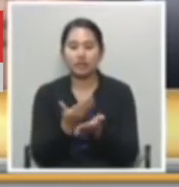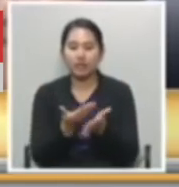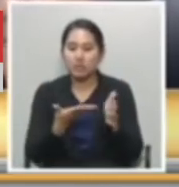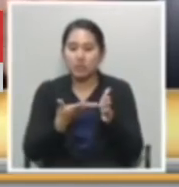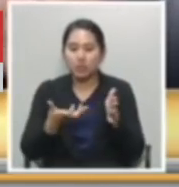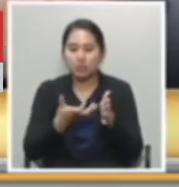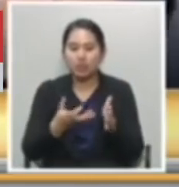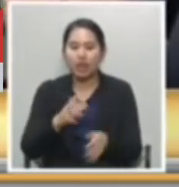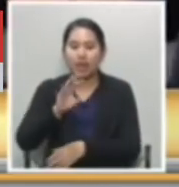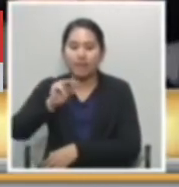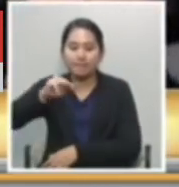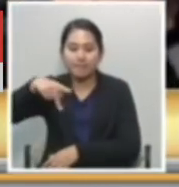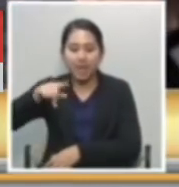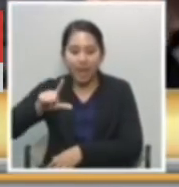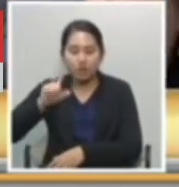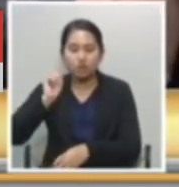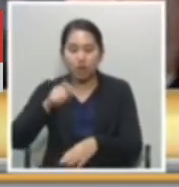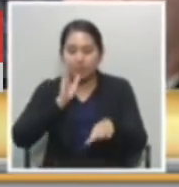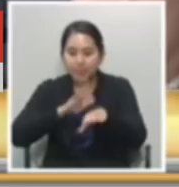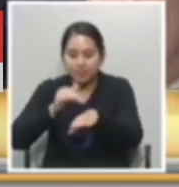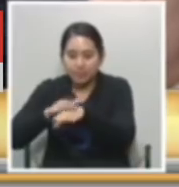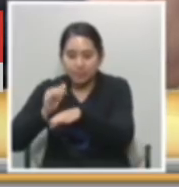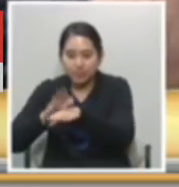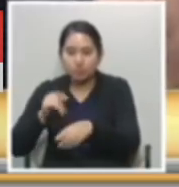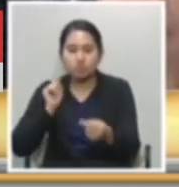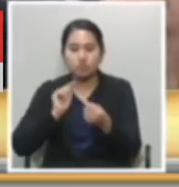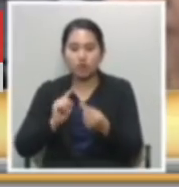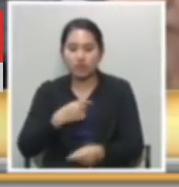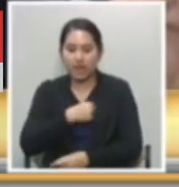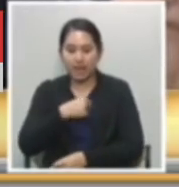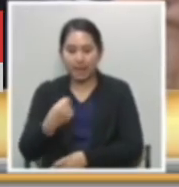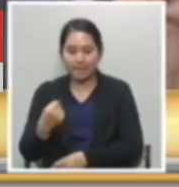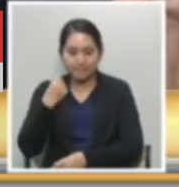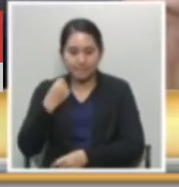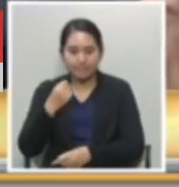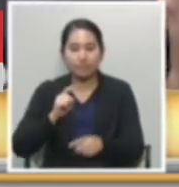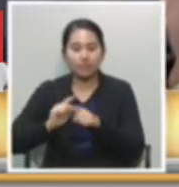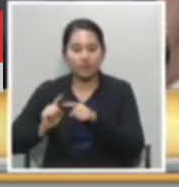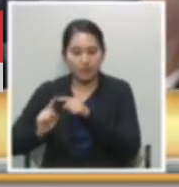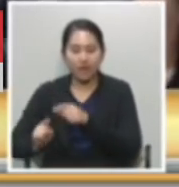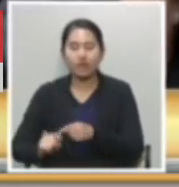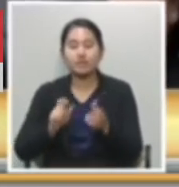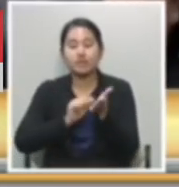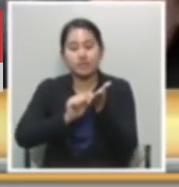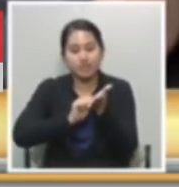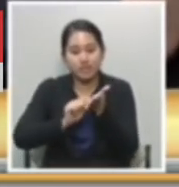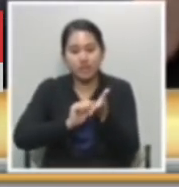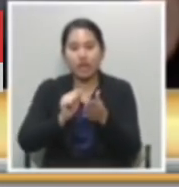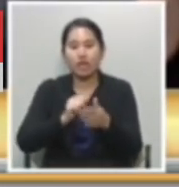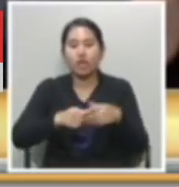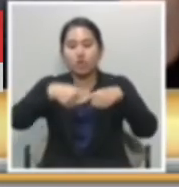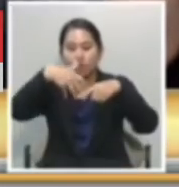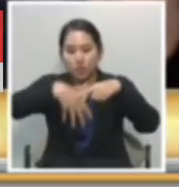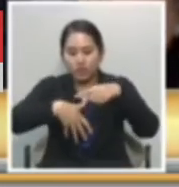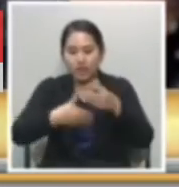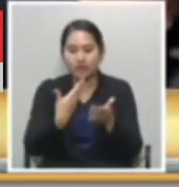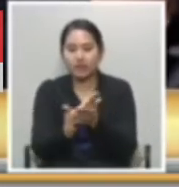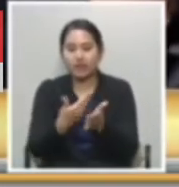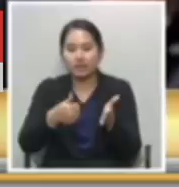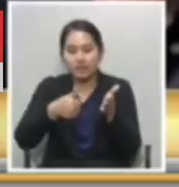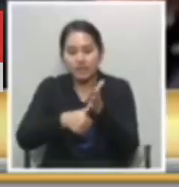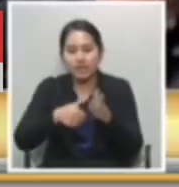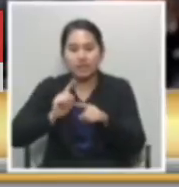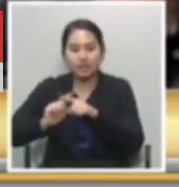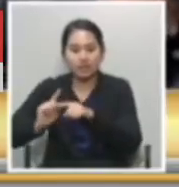NPL ต้องสร้างแรงจูงใจให้เขาสร้างความเชื่อมั่นต้องปรับหนี้ทั้งระบบเลยปรับโครงสร้างหนี้ท่านรู้จักไหมผมบอกหลายที